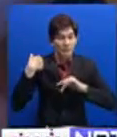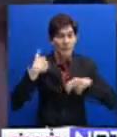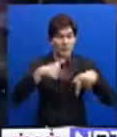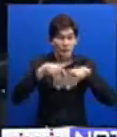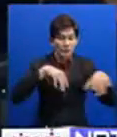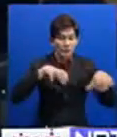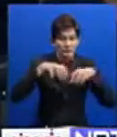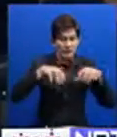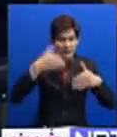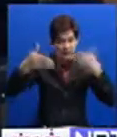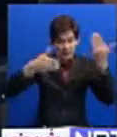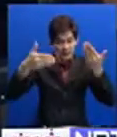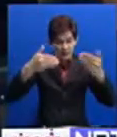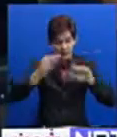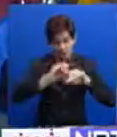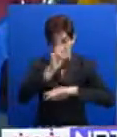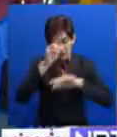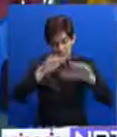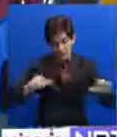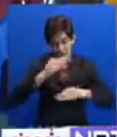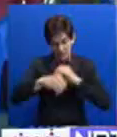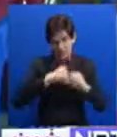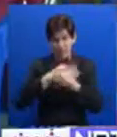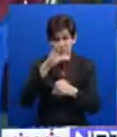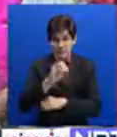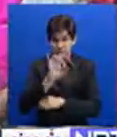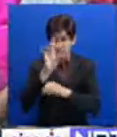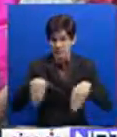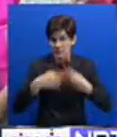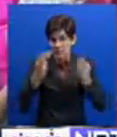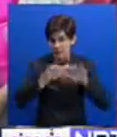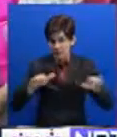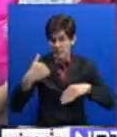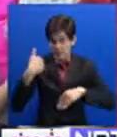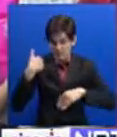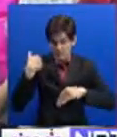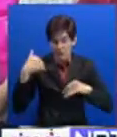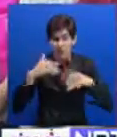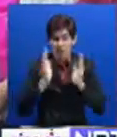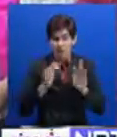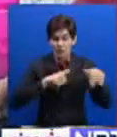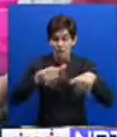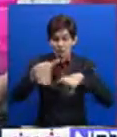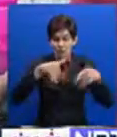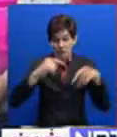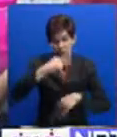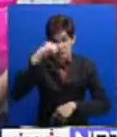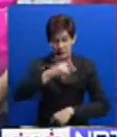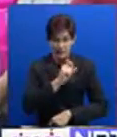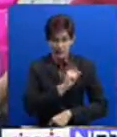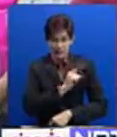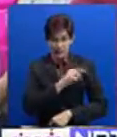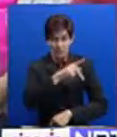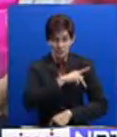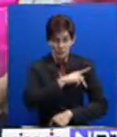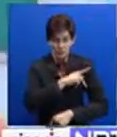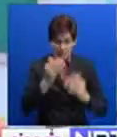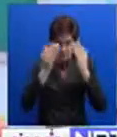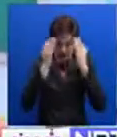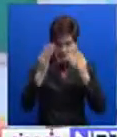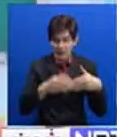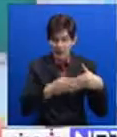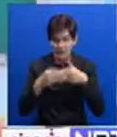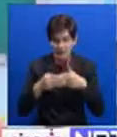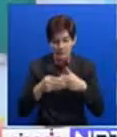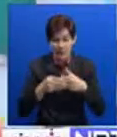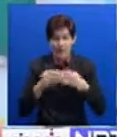กิจกรรมงานวันเด็กประจำปี 2558พร้อมเปิดที่ทำการชุมชนโดยมีประชาชนทั้งชาวไทยพุทธและชาวไทยมุสลิมนำบุตร